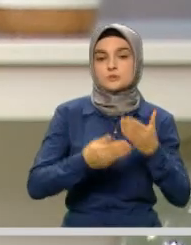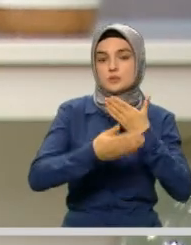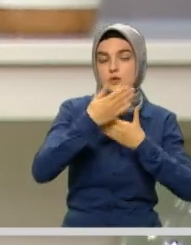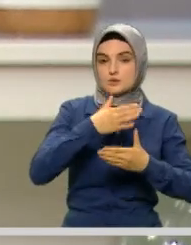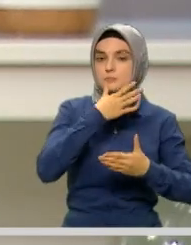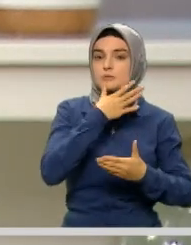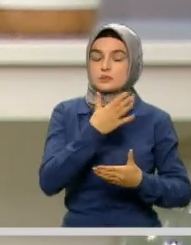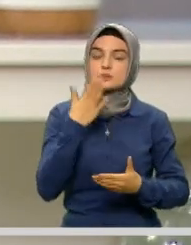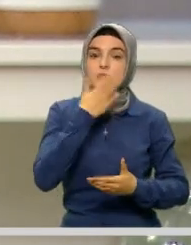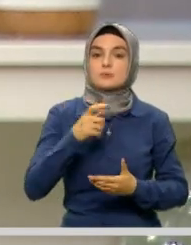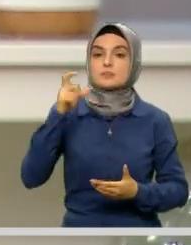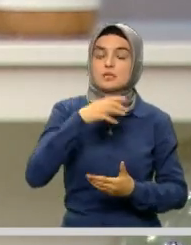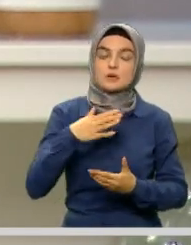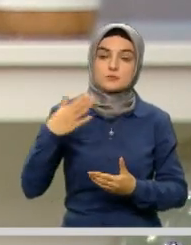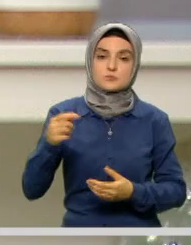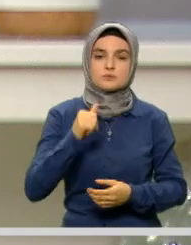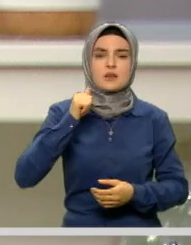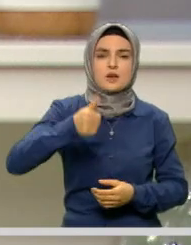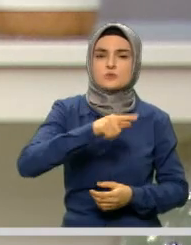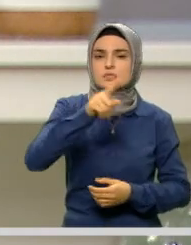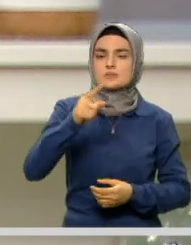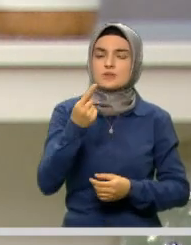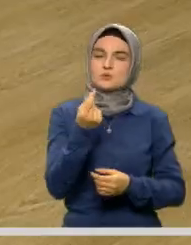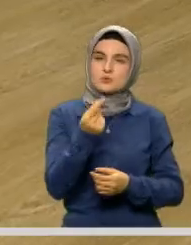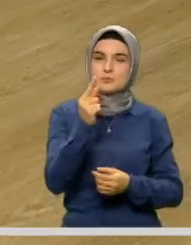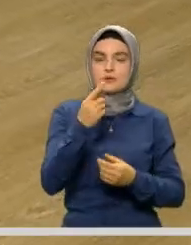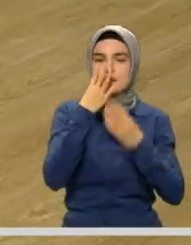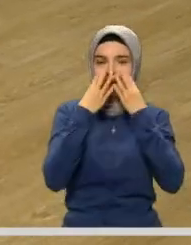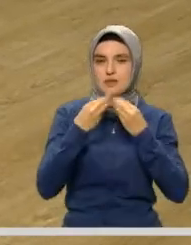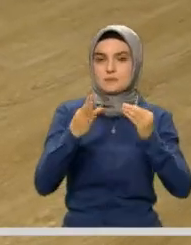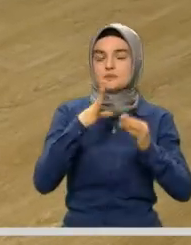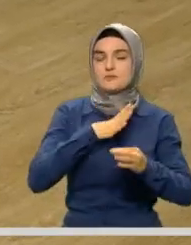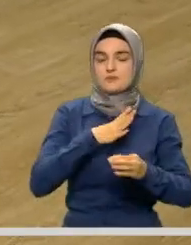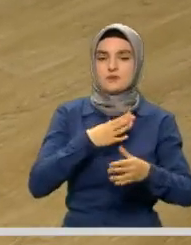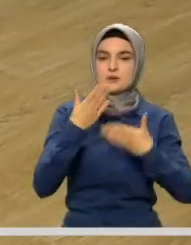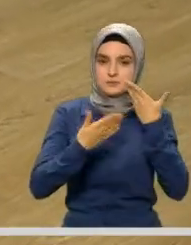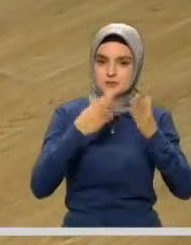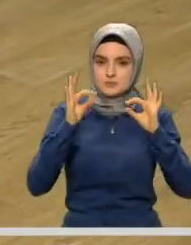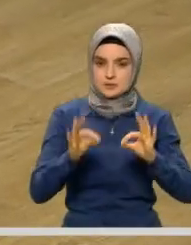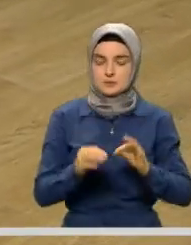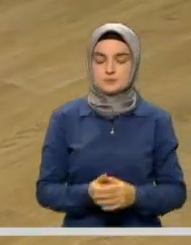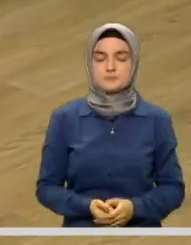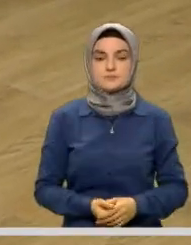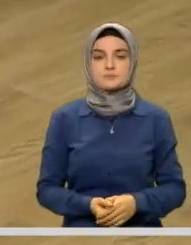malumunuz Ramazan ayı boyunca her gün sizlere ufak bir hediyemiz var. Onun takdimiyle başlıyoruz yayınımıza. Yine öyle